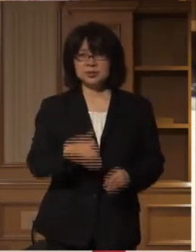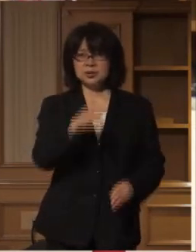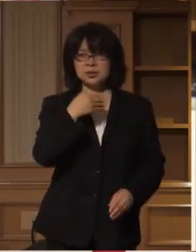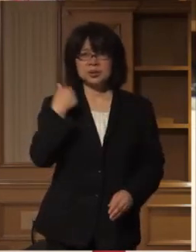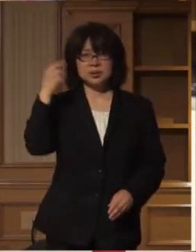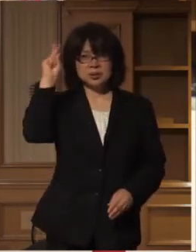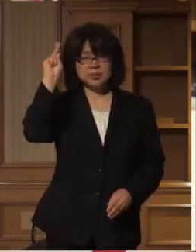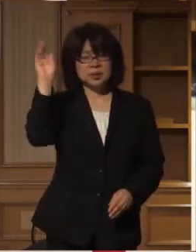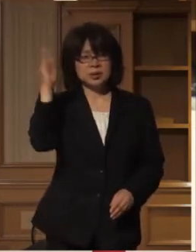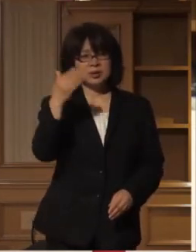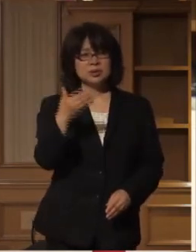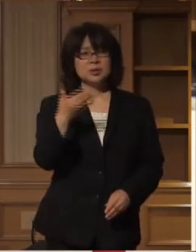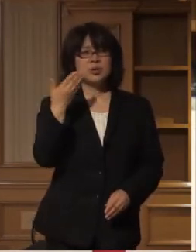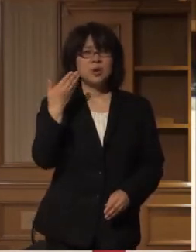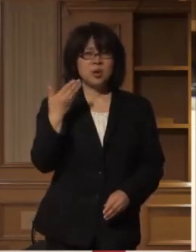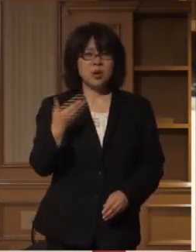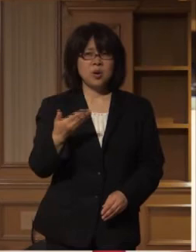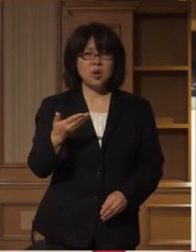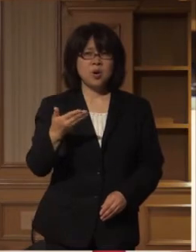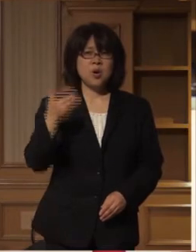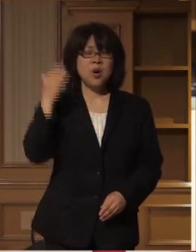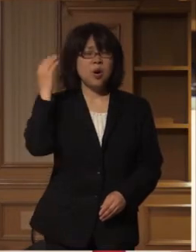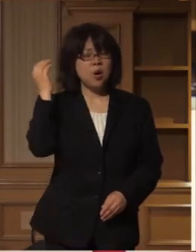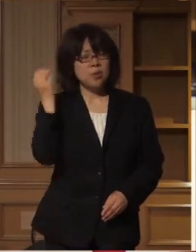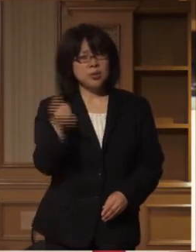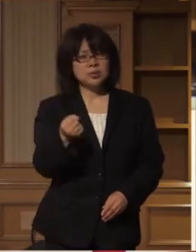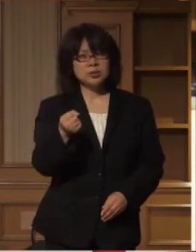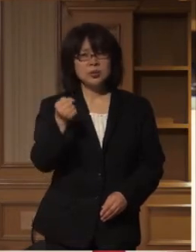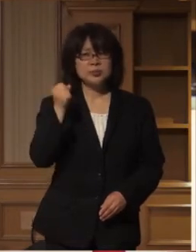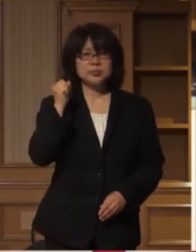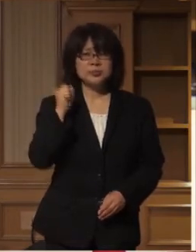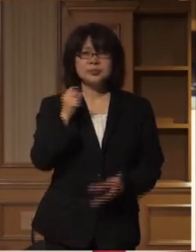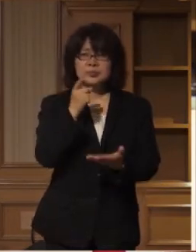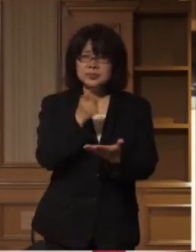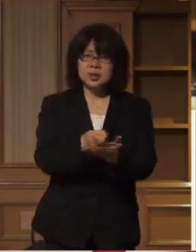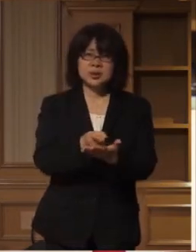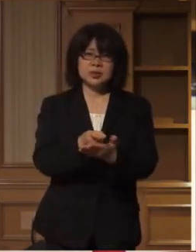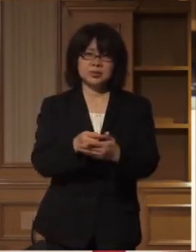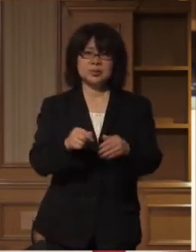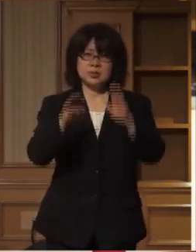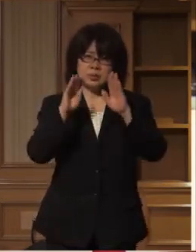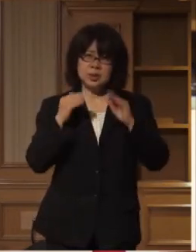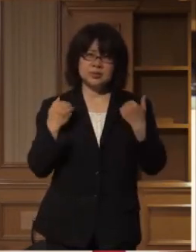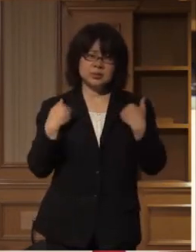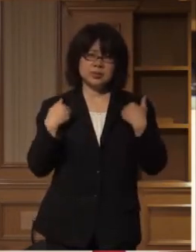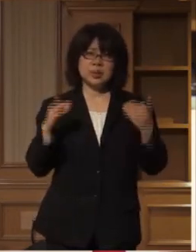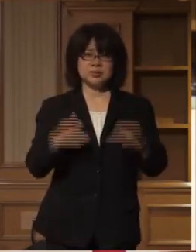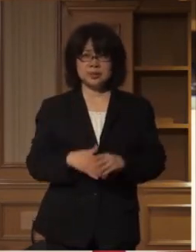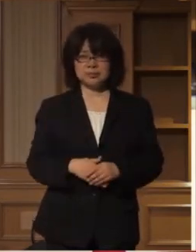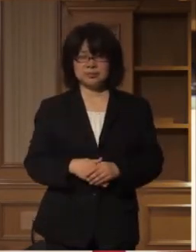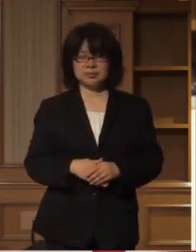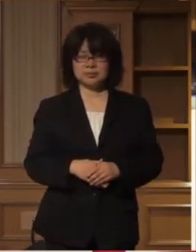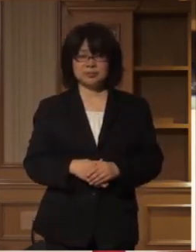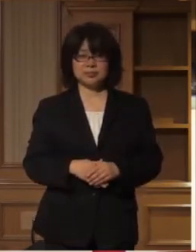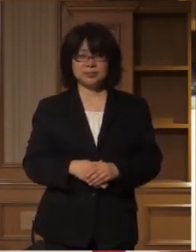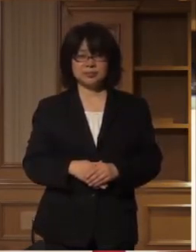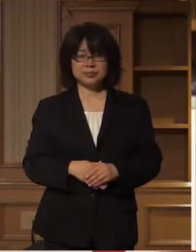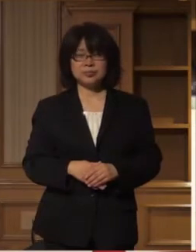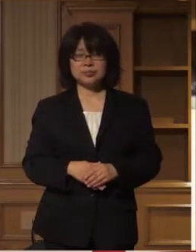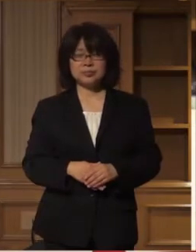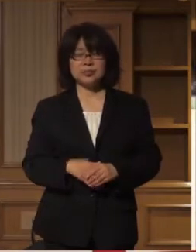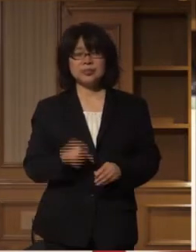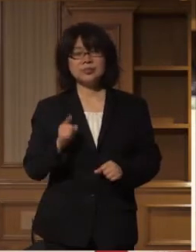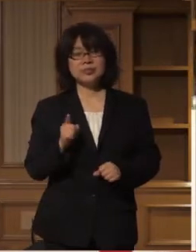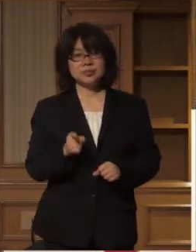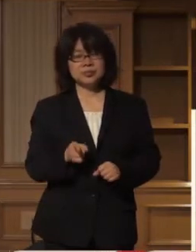声に聞き従うを学んできたわけです。それでこの本はですね、全部で14章あります。で、真ん中